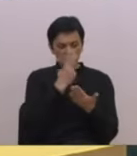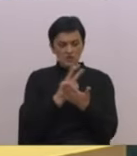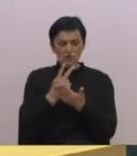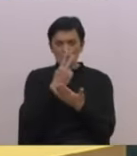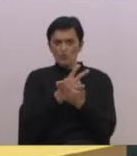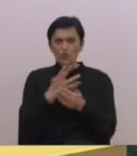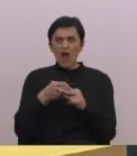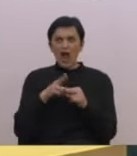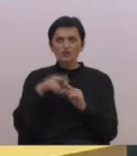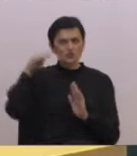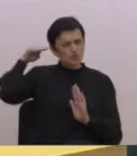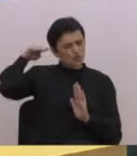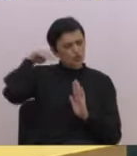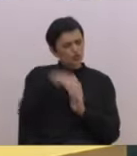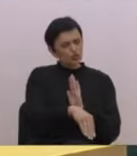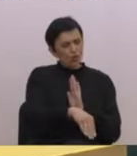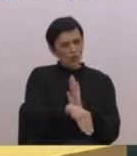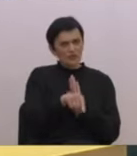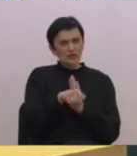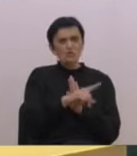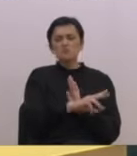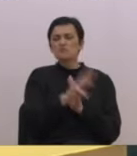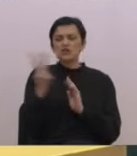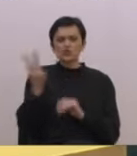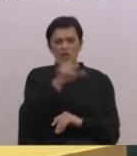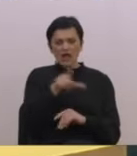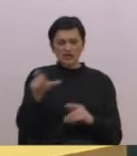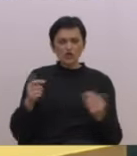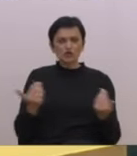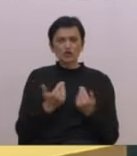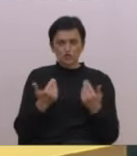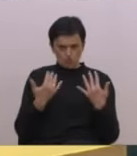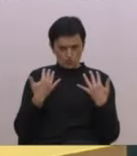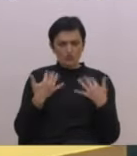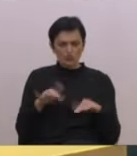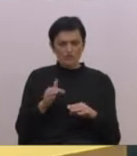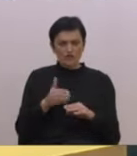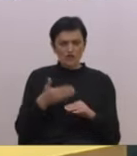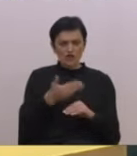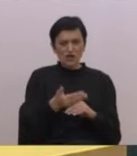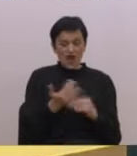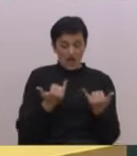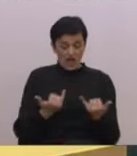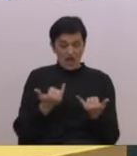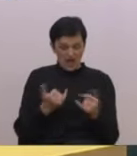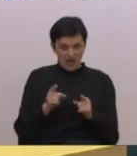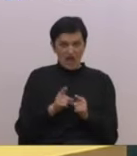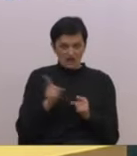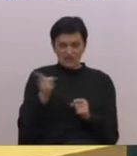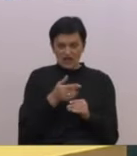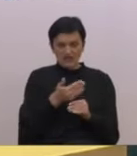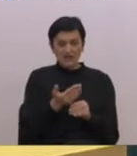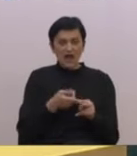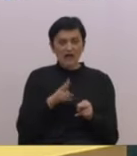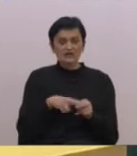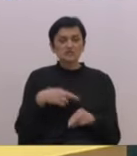რომ ეს უტოპიაა, მიუხედავად იმისა, რომ ამას მილიონობით ადამიანის სიცოცხლე უკვე შეეწირა და ეხლაც ეწირება, ეს